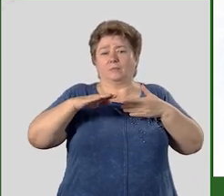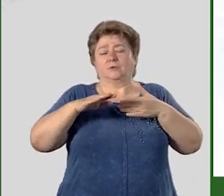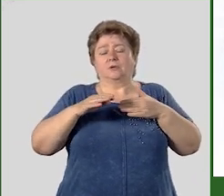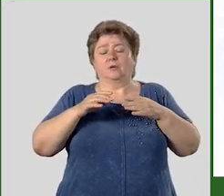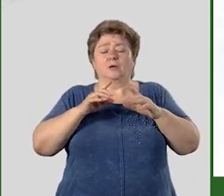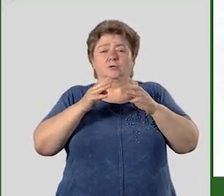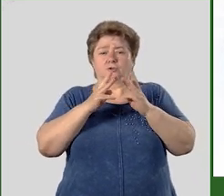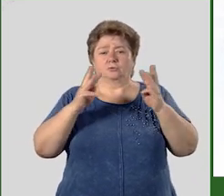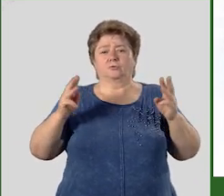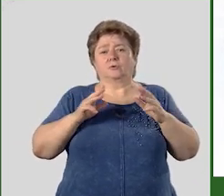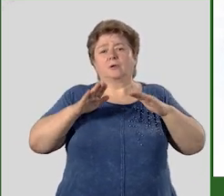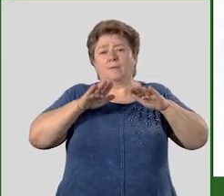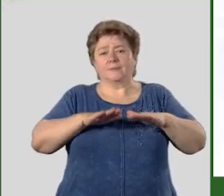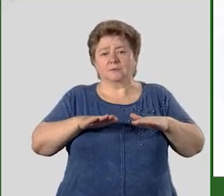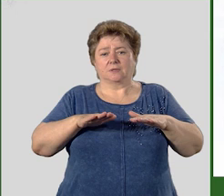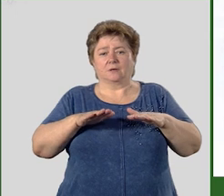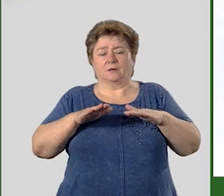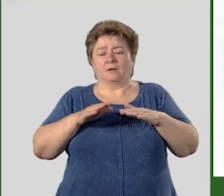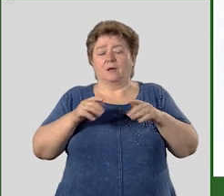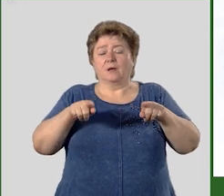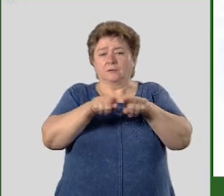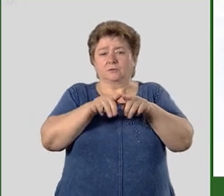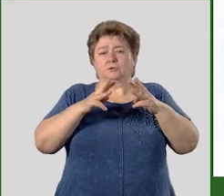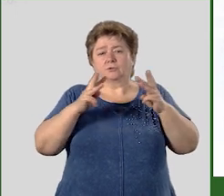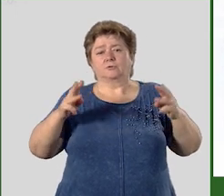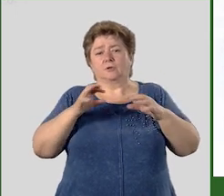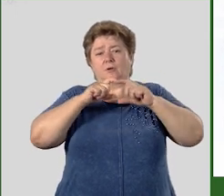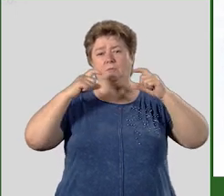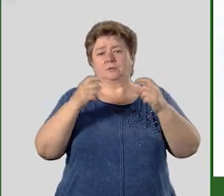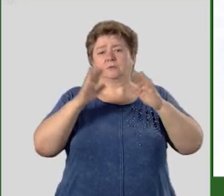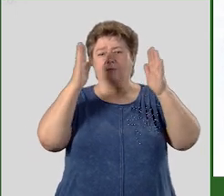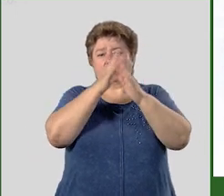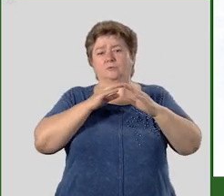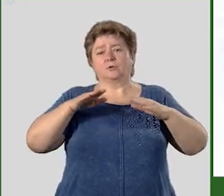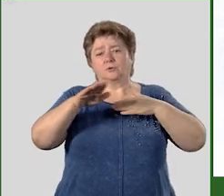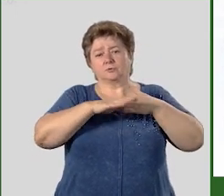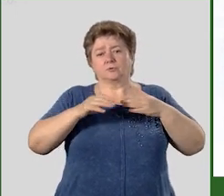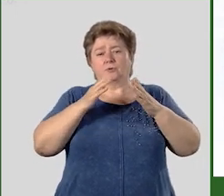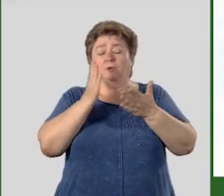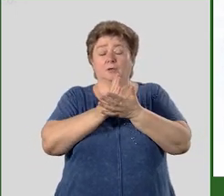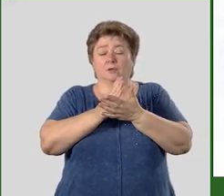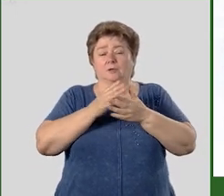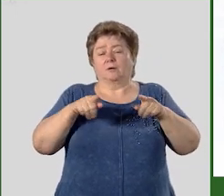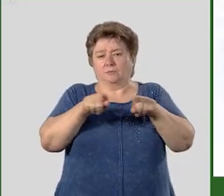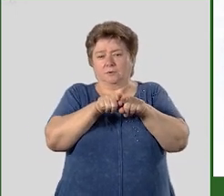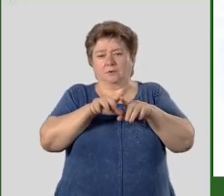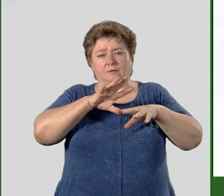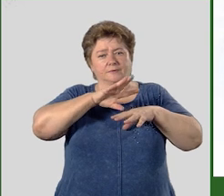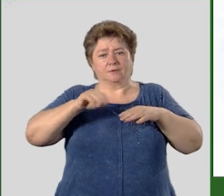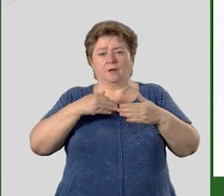широтную зональность. Как и климатические пояса, природные зоны располагаются почти